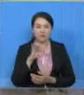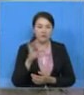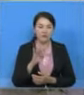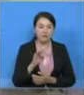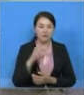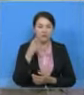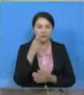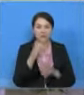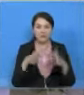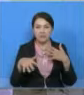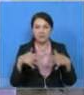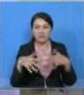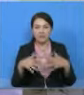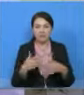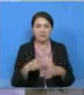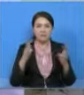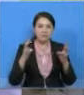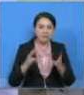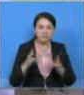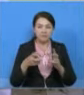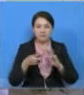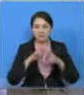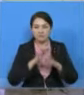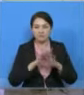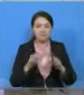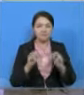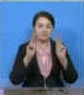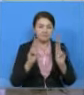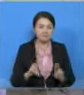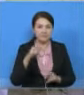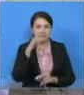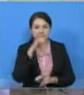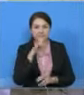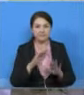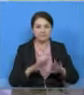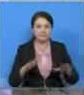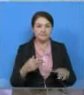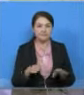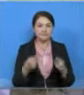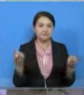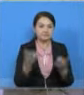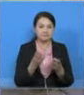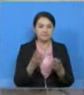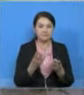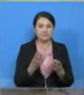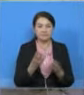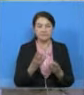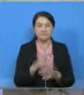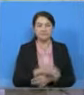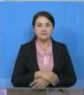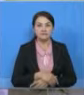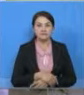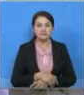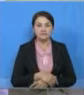эмаль очень хрупкая. Чтобы не повредить, есть специальные зубные пасты детские. Вот этими зубными пастами